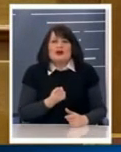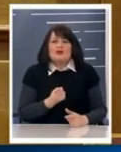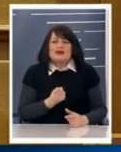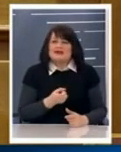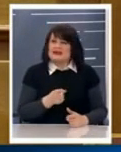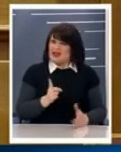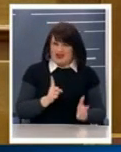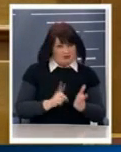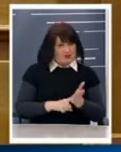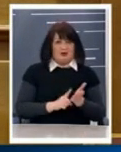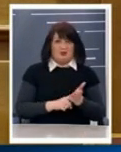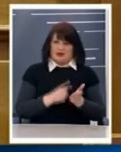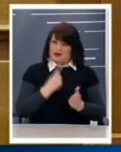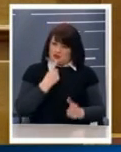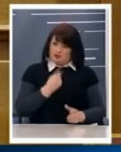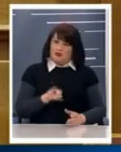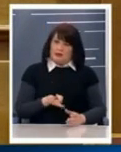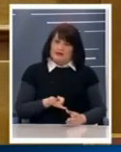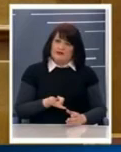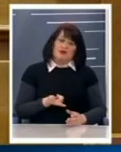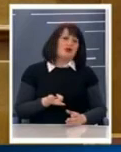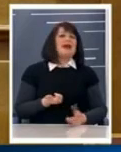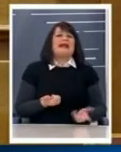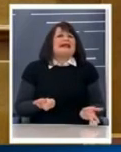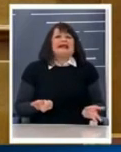έπρεπε δηλαδή να,